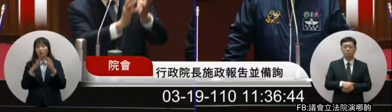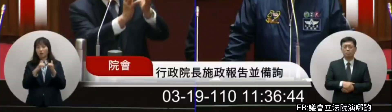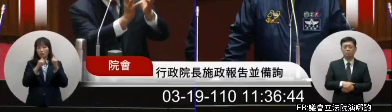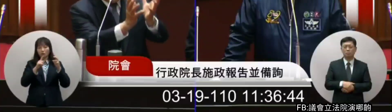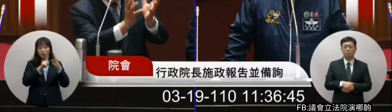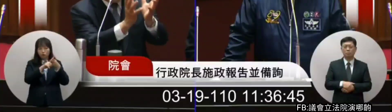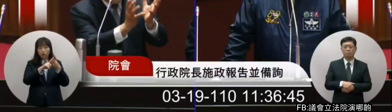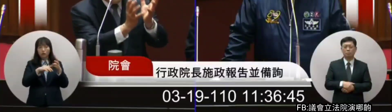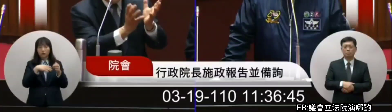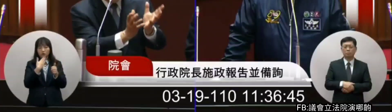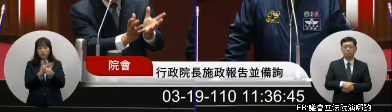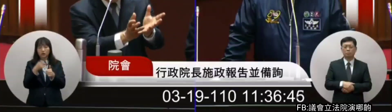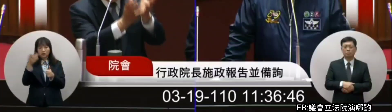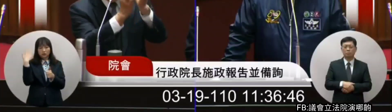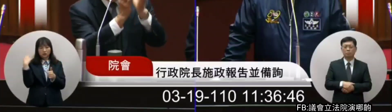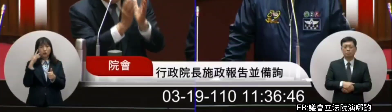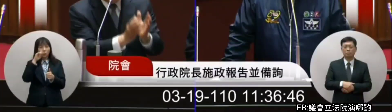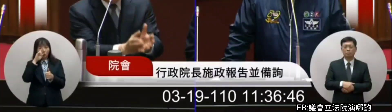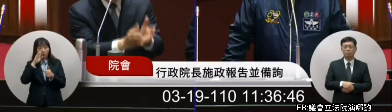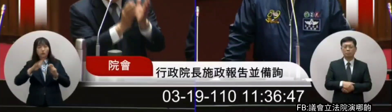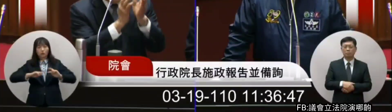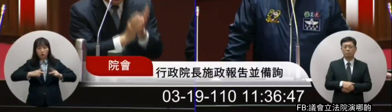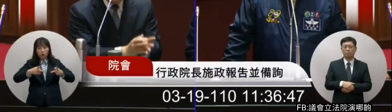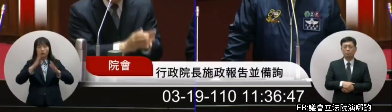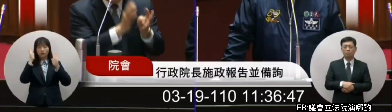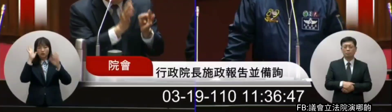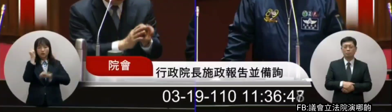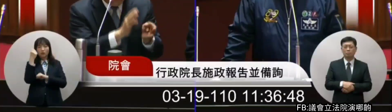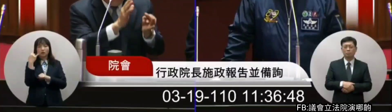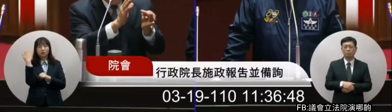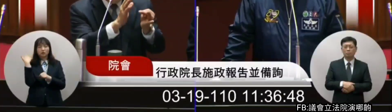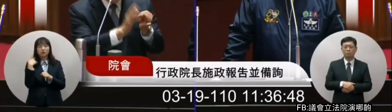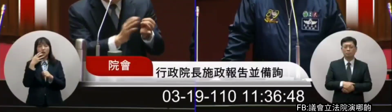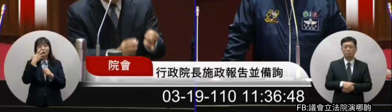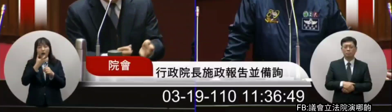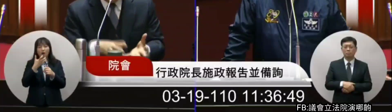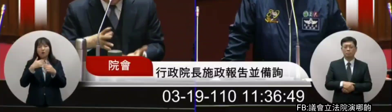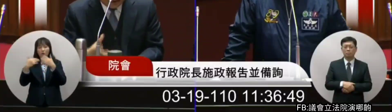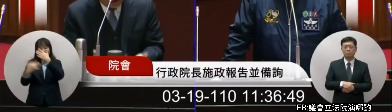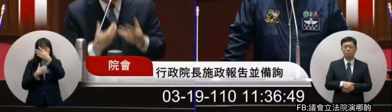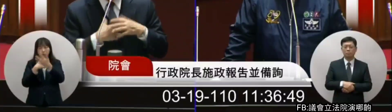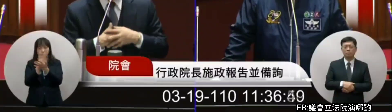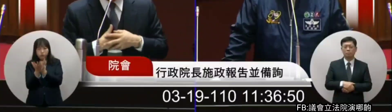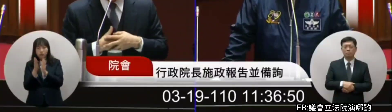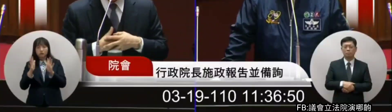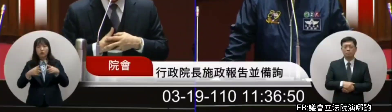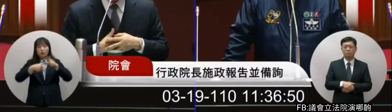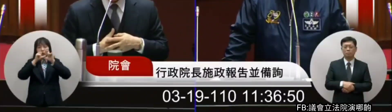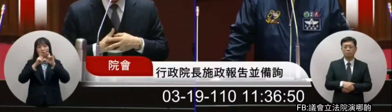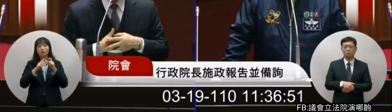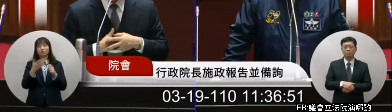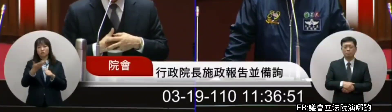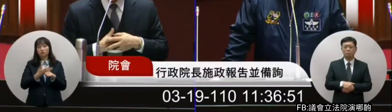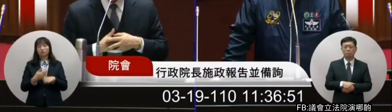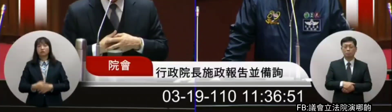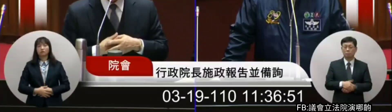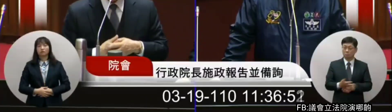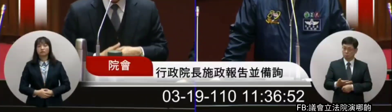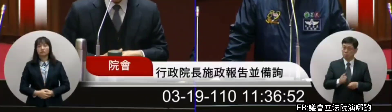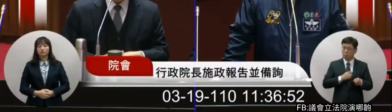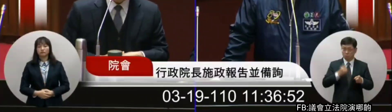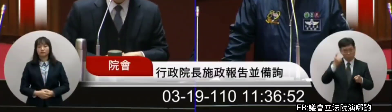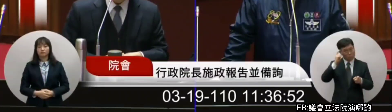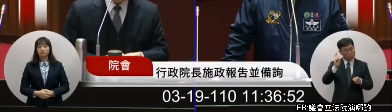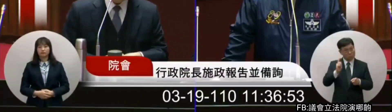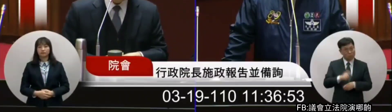个。让转型正义，让过去的冤屈不法受害能够平缓。 所以您的